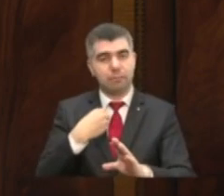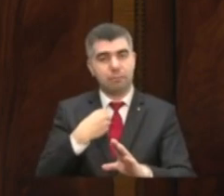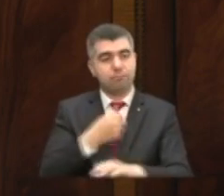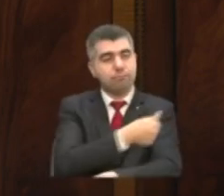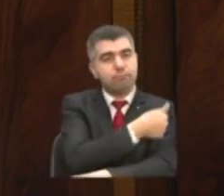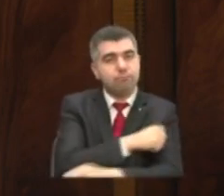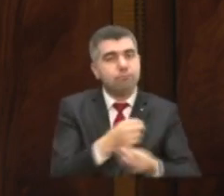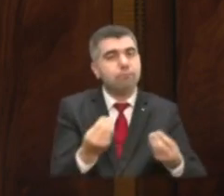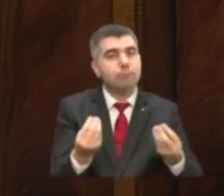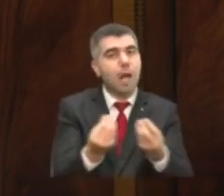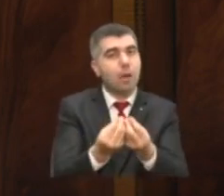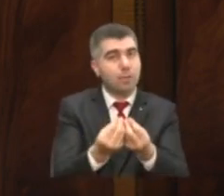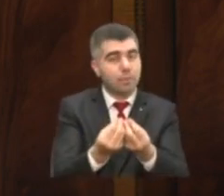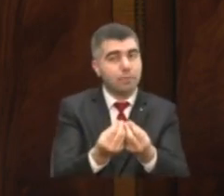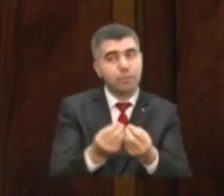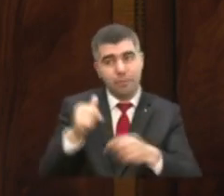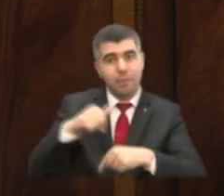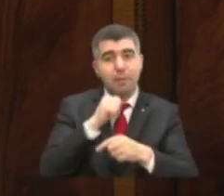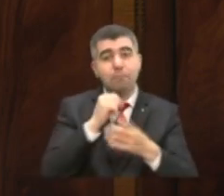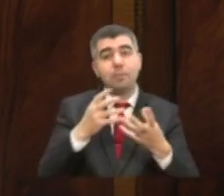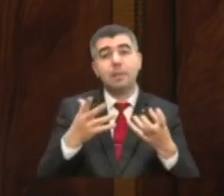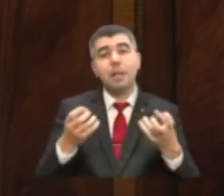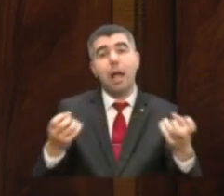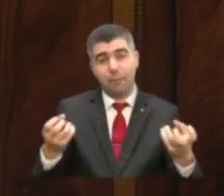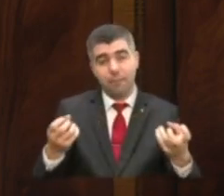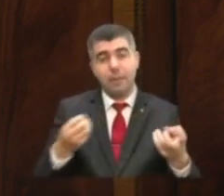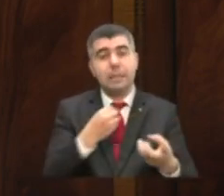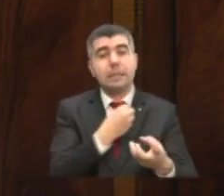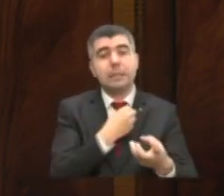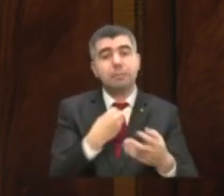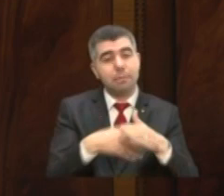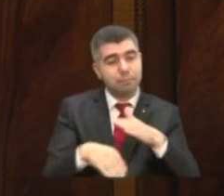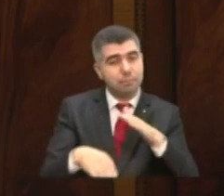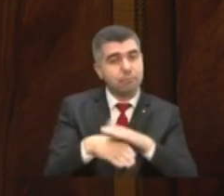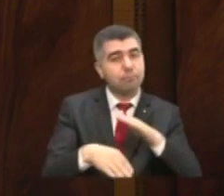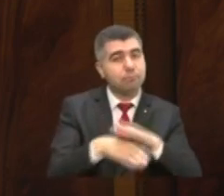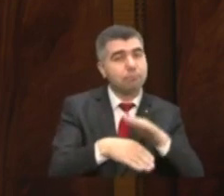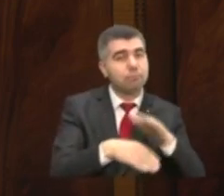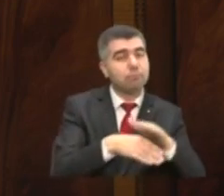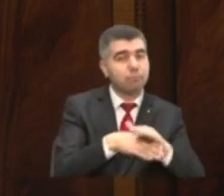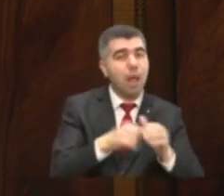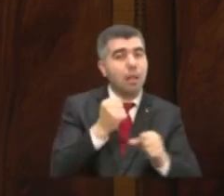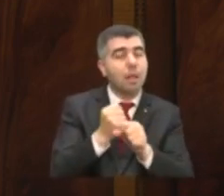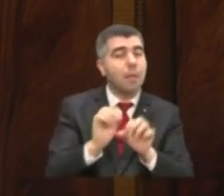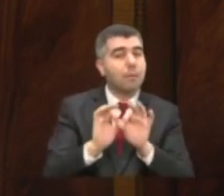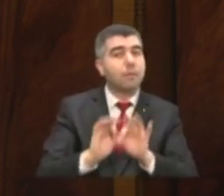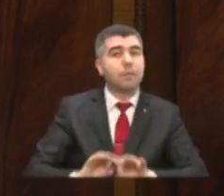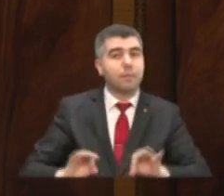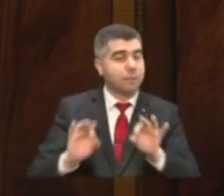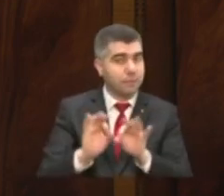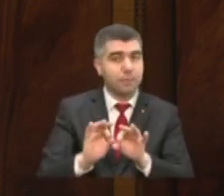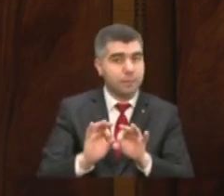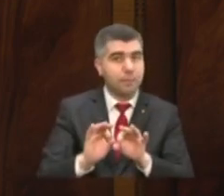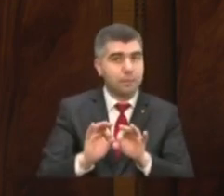الممرضين. سيد الرئيس، هناك استقالات جماعية، هناك إضرابات، هناك أسابيع الغضب، هناك أجواء الآن أصبحت